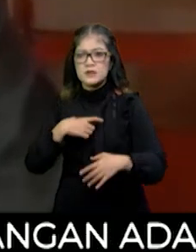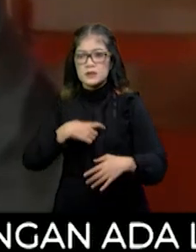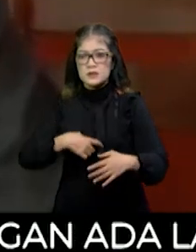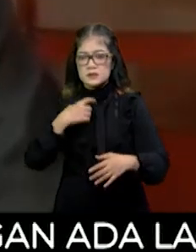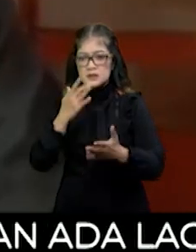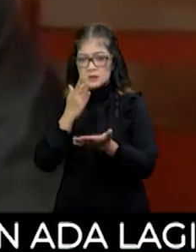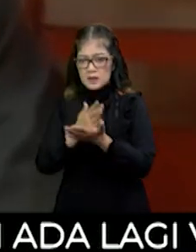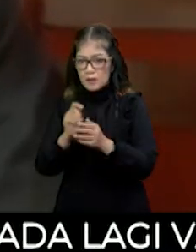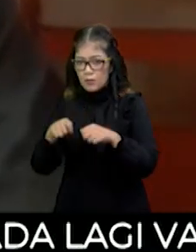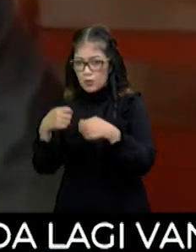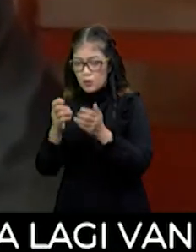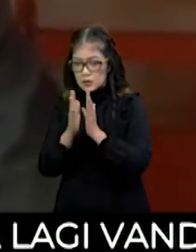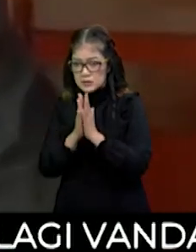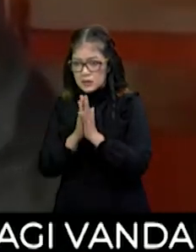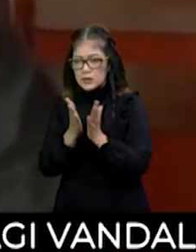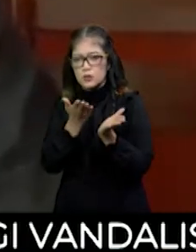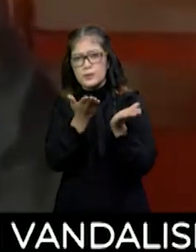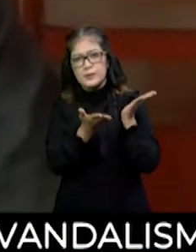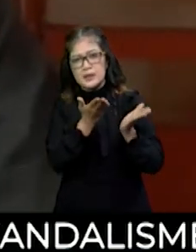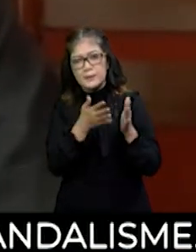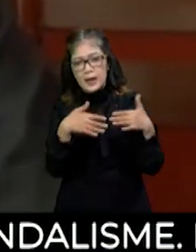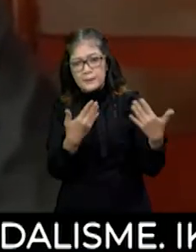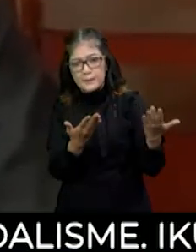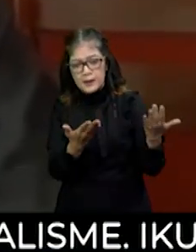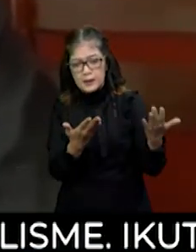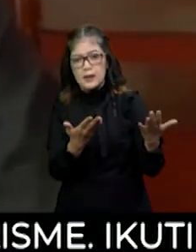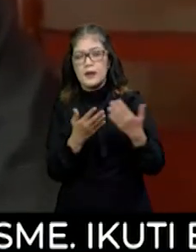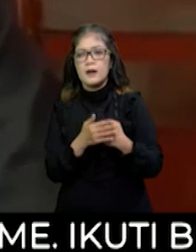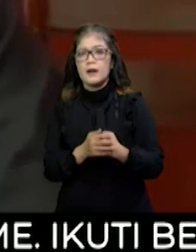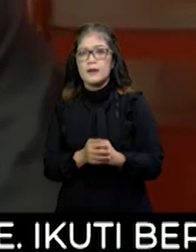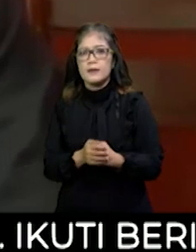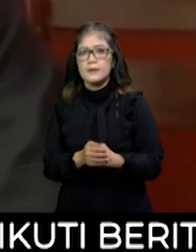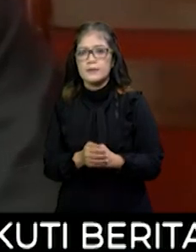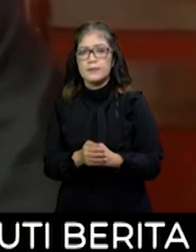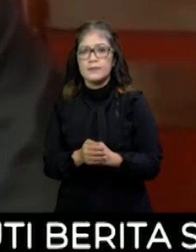Dengan pertimbangan salah satunya adalah bahwasanya